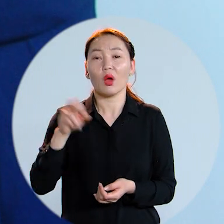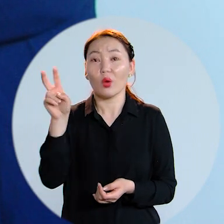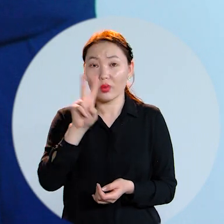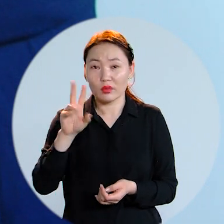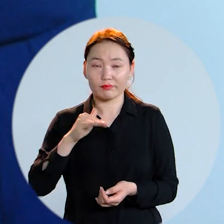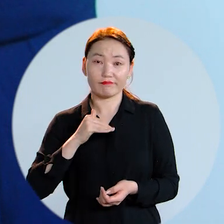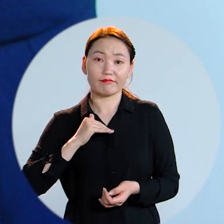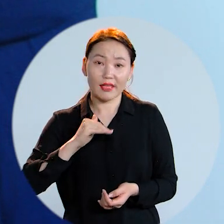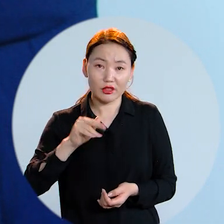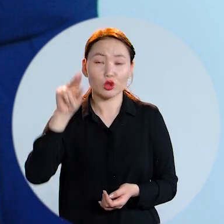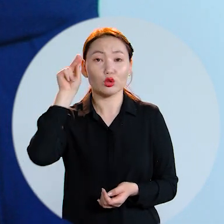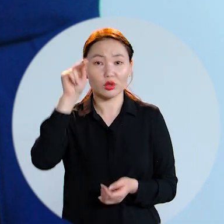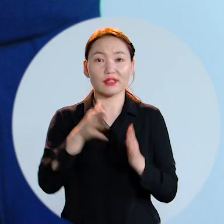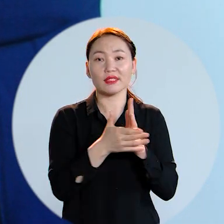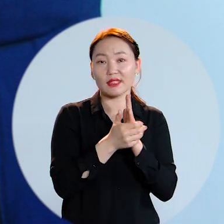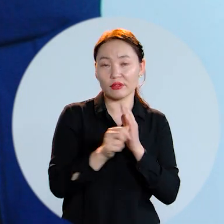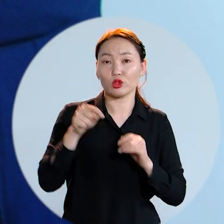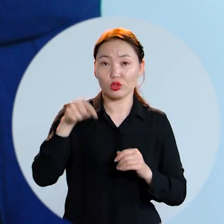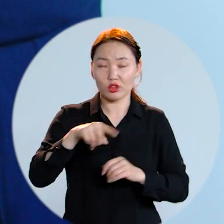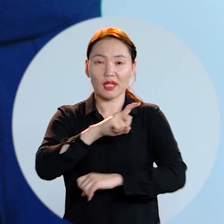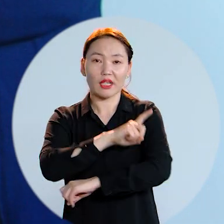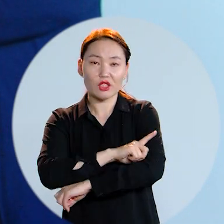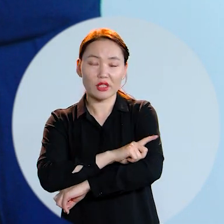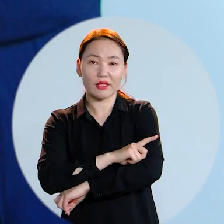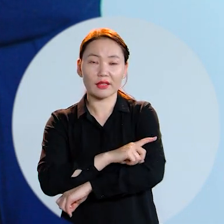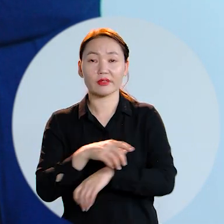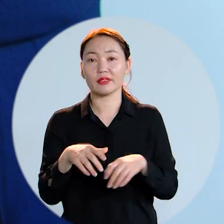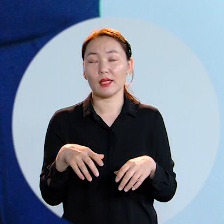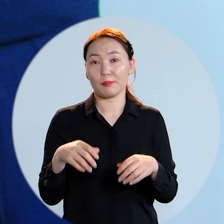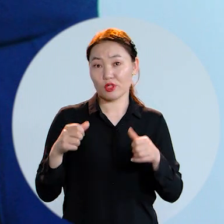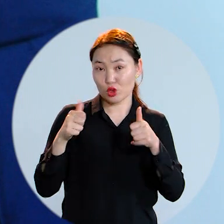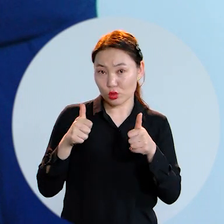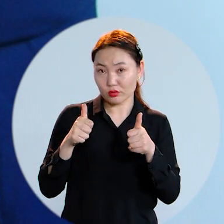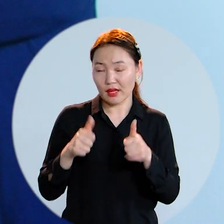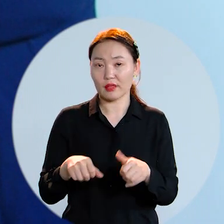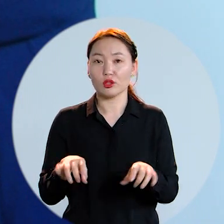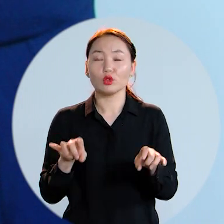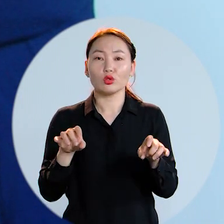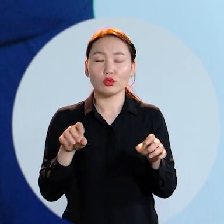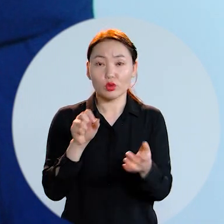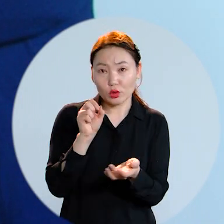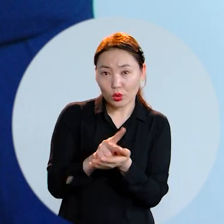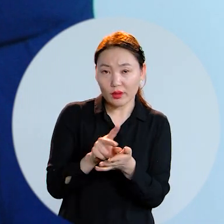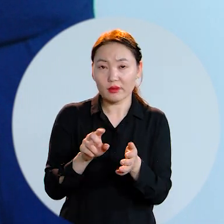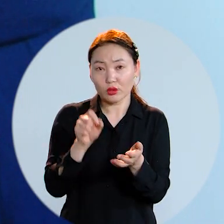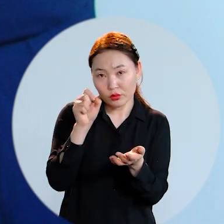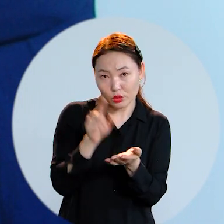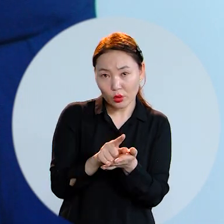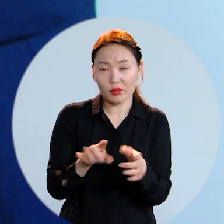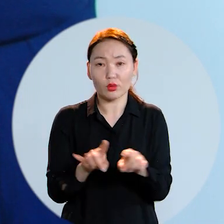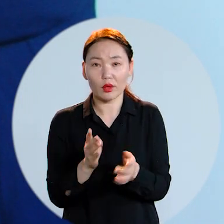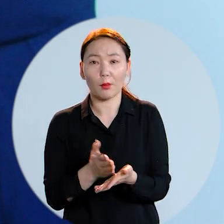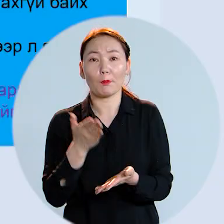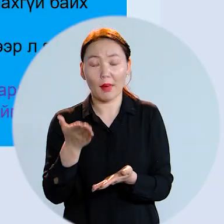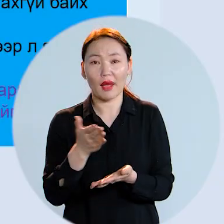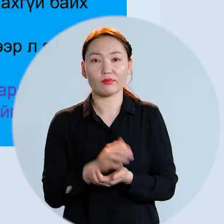энэ модулын гол одоо ур чадвар байдаг. Тэгэхээр энэ татгалзах чадварыг бол за зарим нэг юм